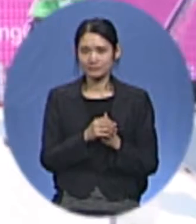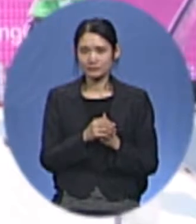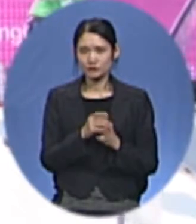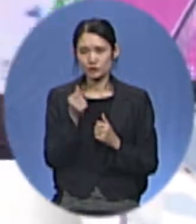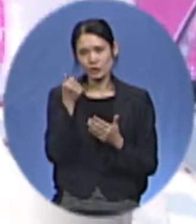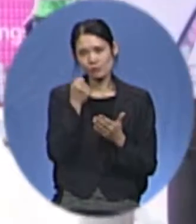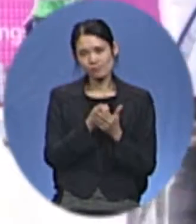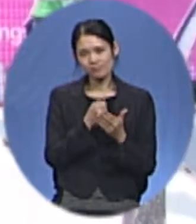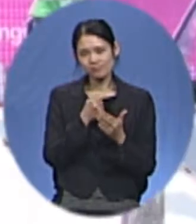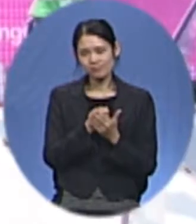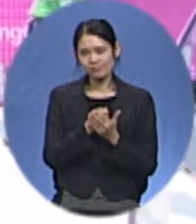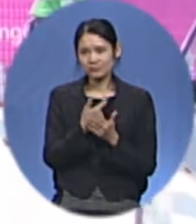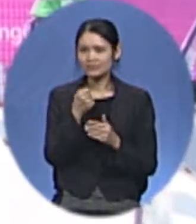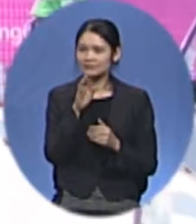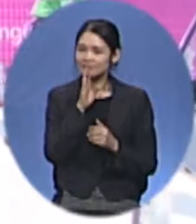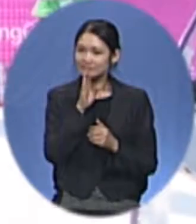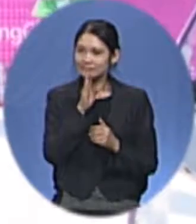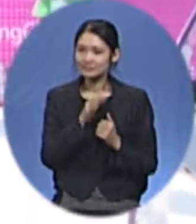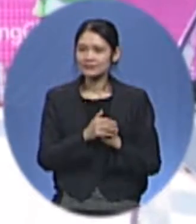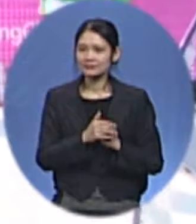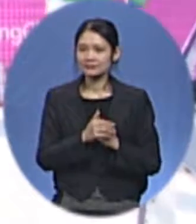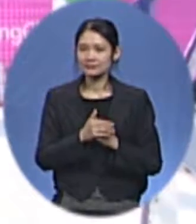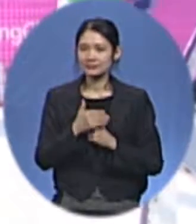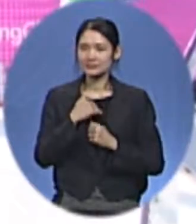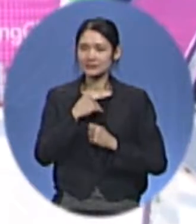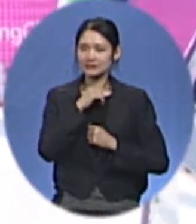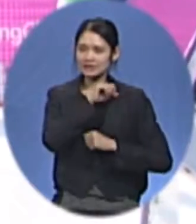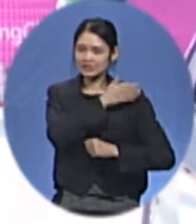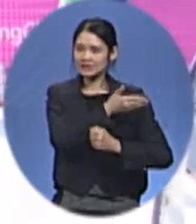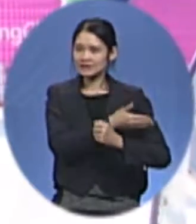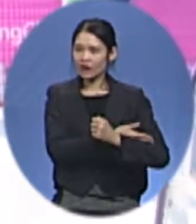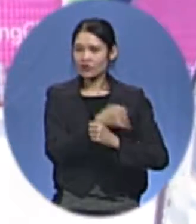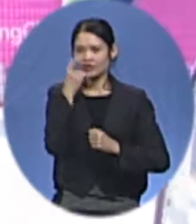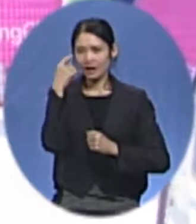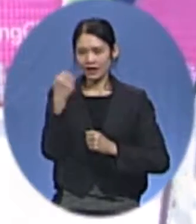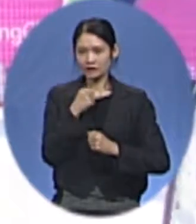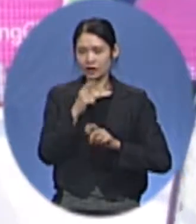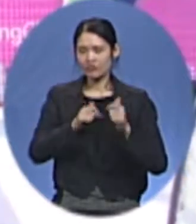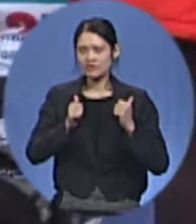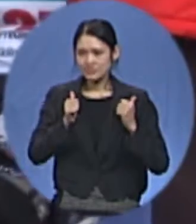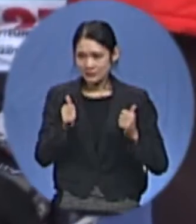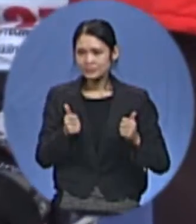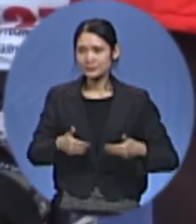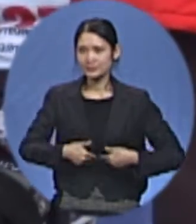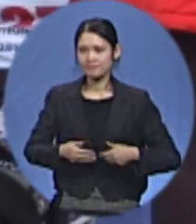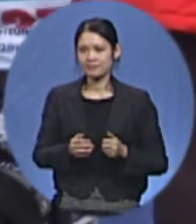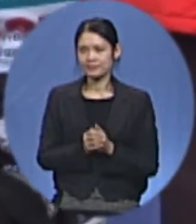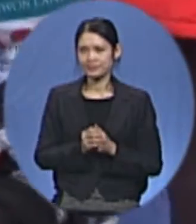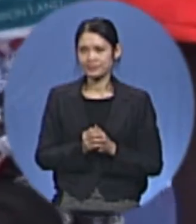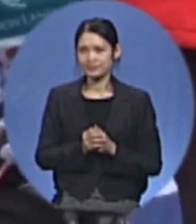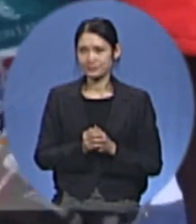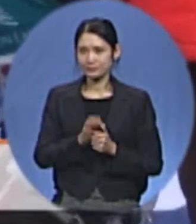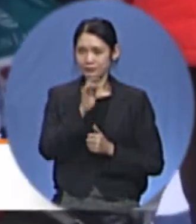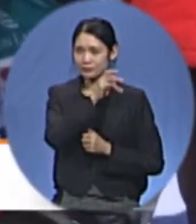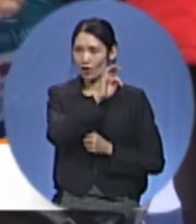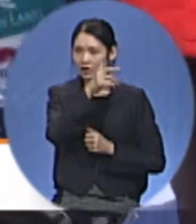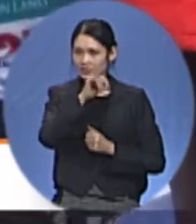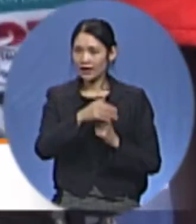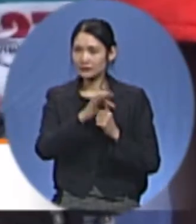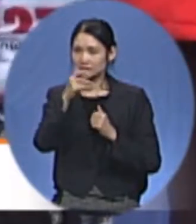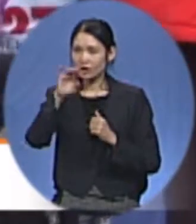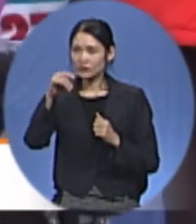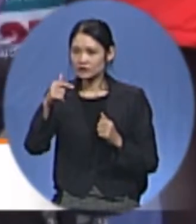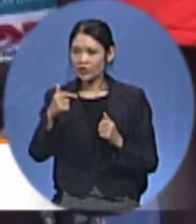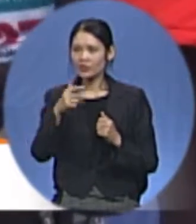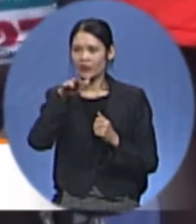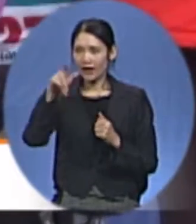좀 아쉽긴 한데 그래도 이게 제 실력이라 생각하고 더 열심히 해야겠습니다. 평창과 정성, 강릉